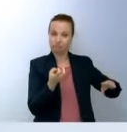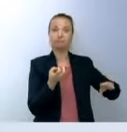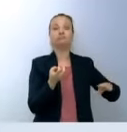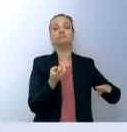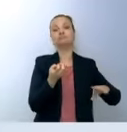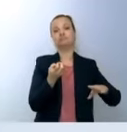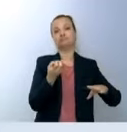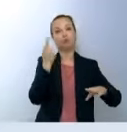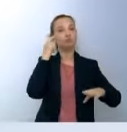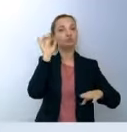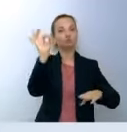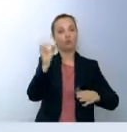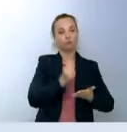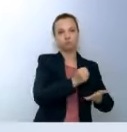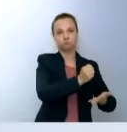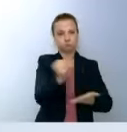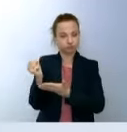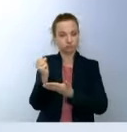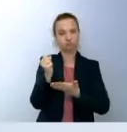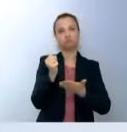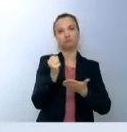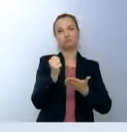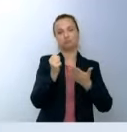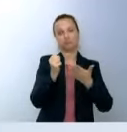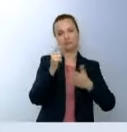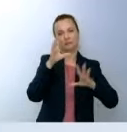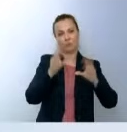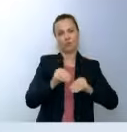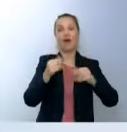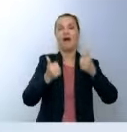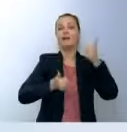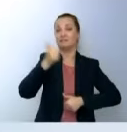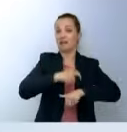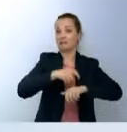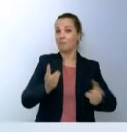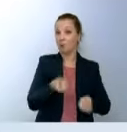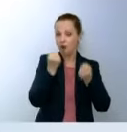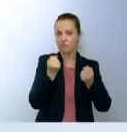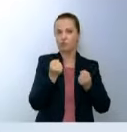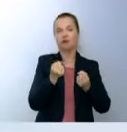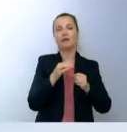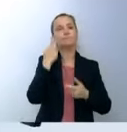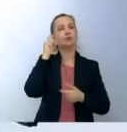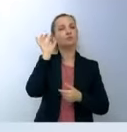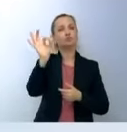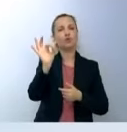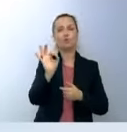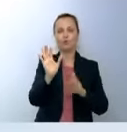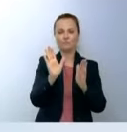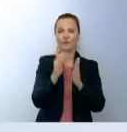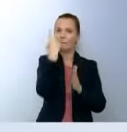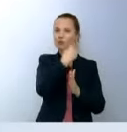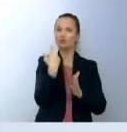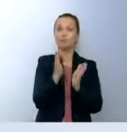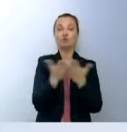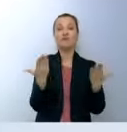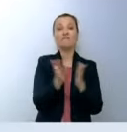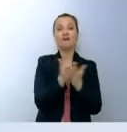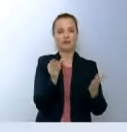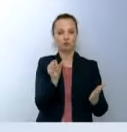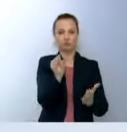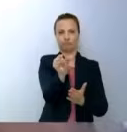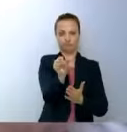αποτελέσματα των εξετάσεων στον ιατρικό φάκελο ασθενούς που θα τον έχου έχουμε έτοιμο σε ένα χρόνο από σήμερα αγαπητέ δημήτρη και άρα θα έχουμε πια μία βάση